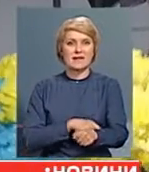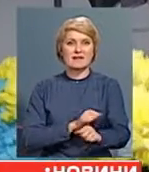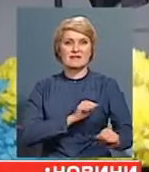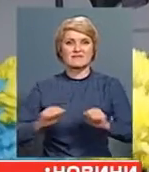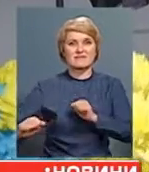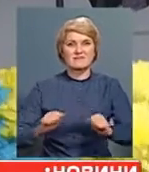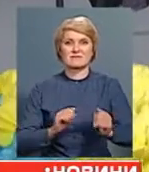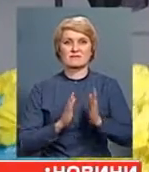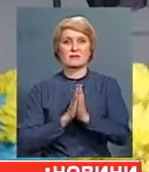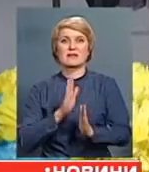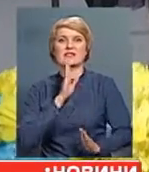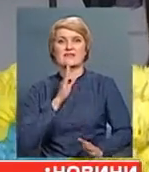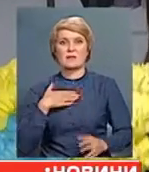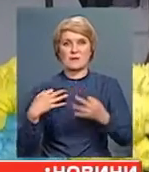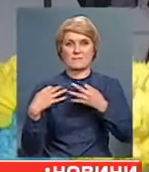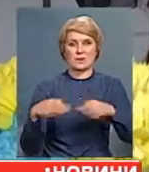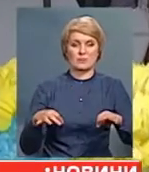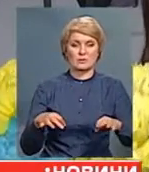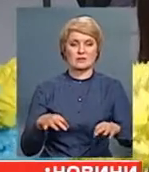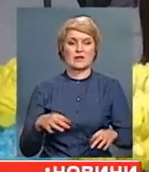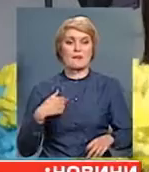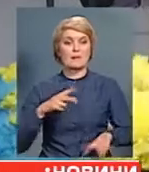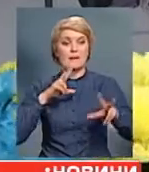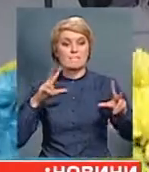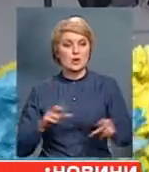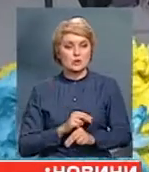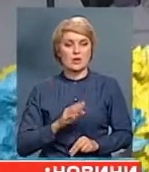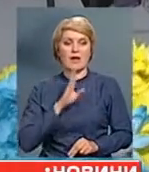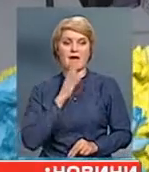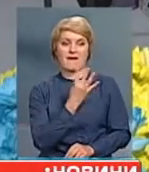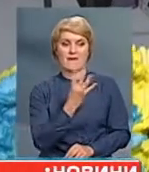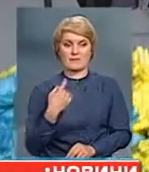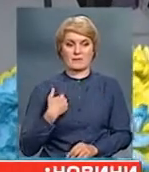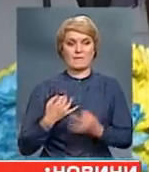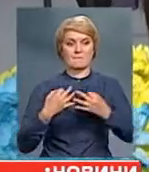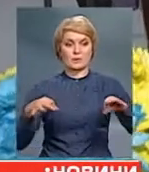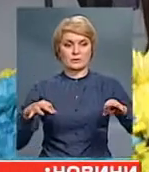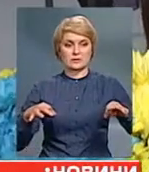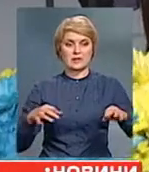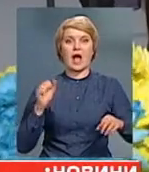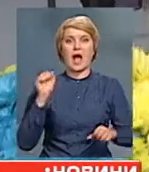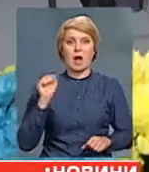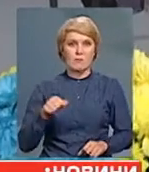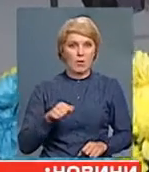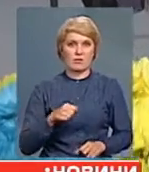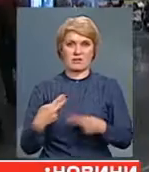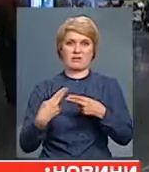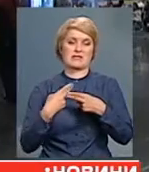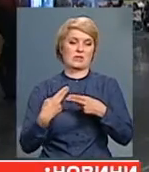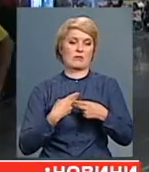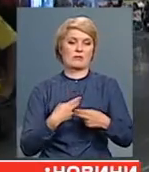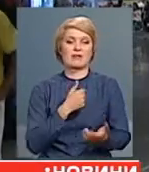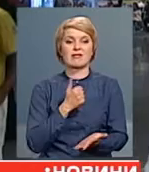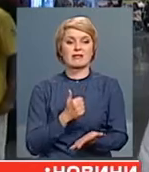просити дівчат, щоб вони мене пропустили. І мені дійсно пощастило, що вони мене пропустили, тому що вони з легкістю могли цього не зробити.